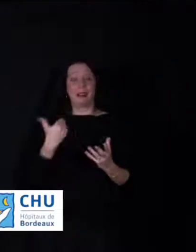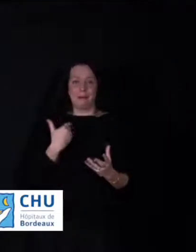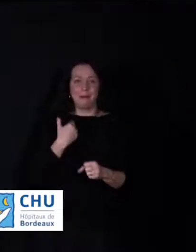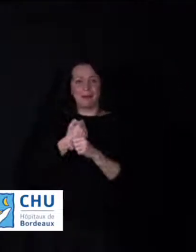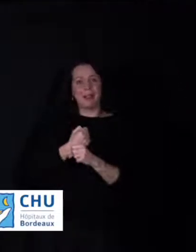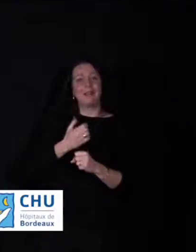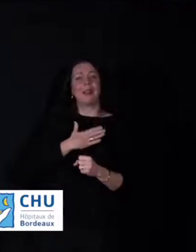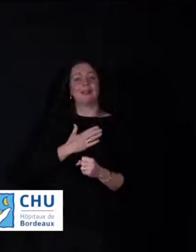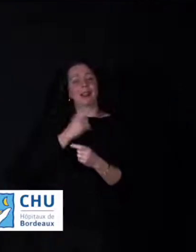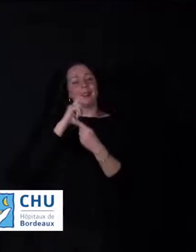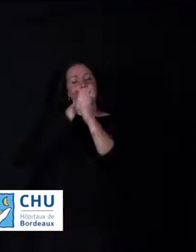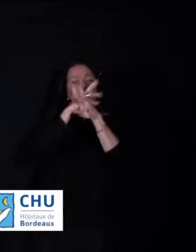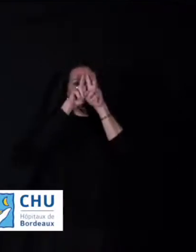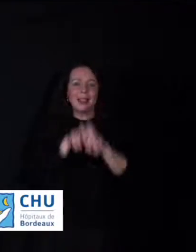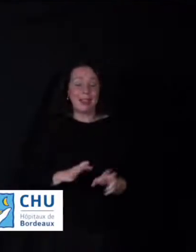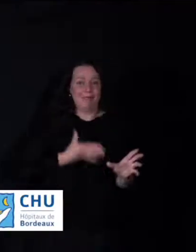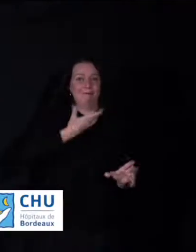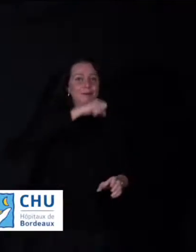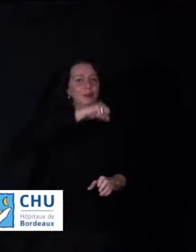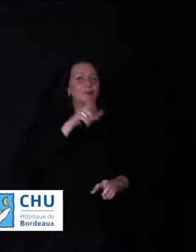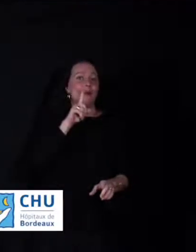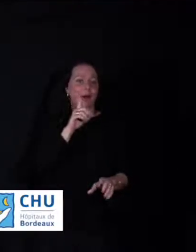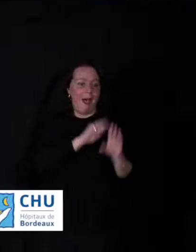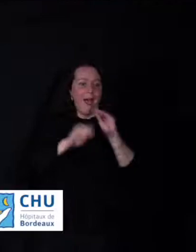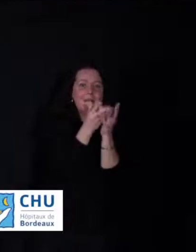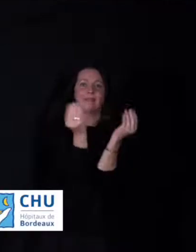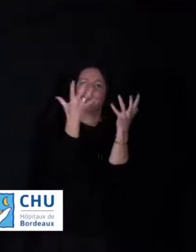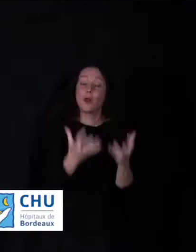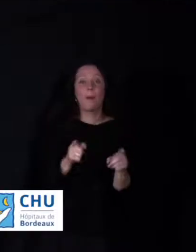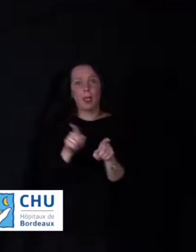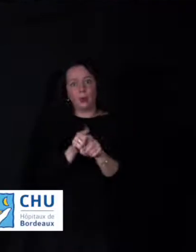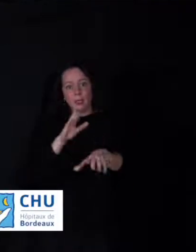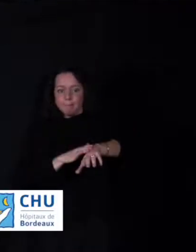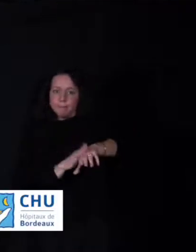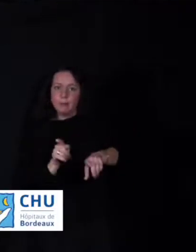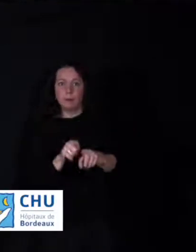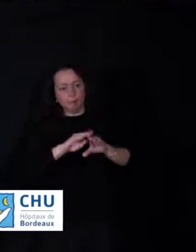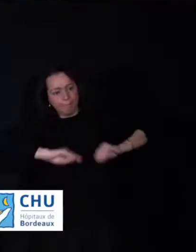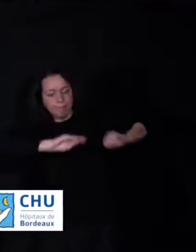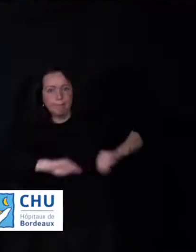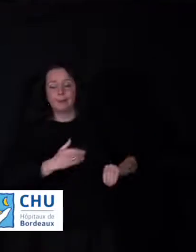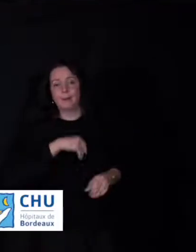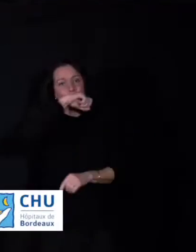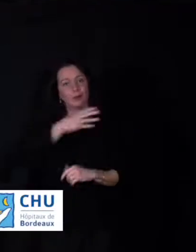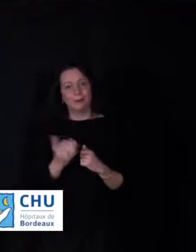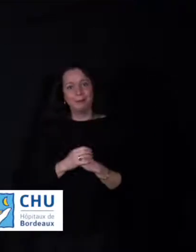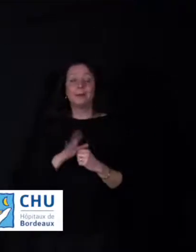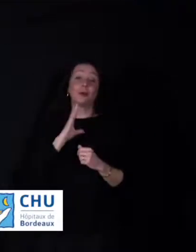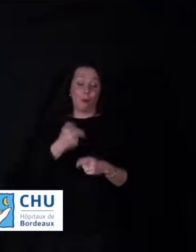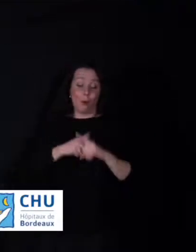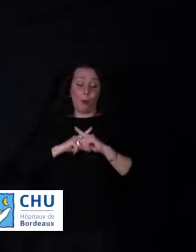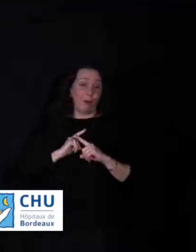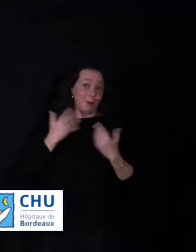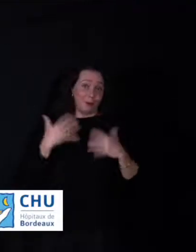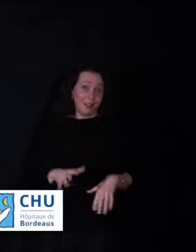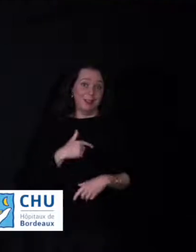d'infectiologue universitaire qui consiste à guérir, mais aussi à prévenir et à enseigner. Et donc, je suis convaincu de